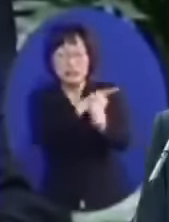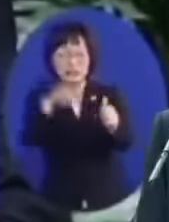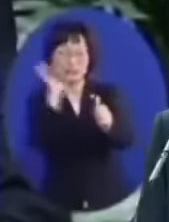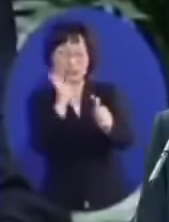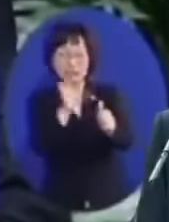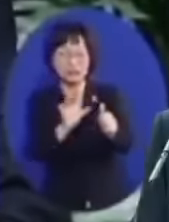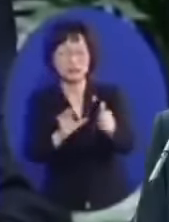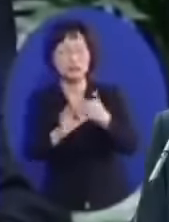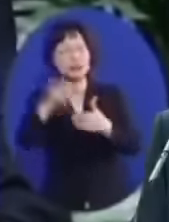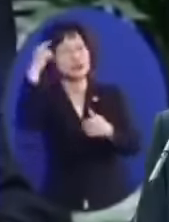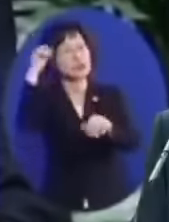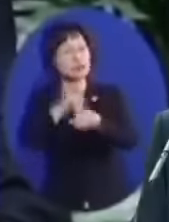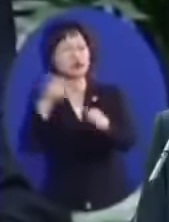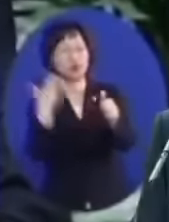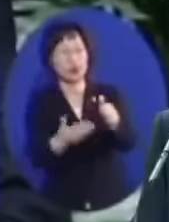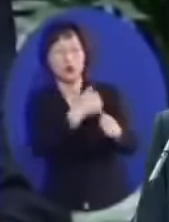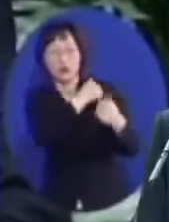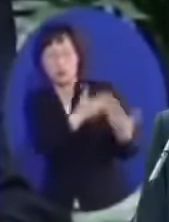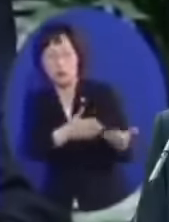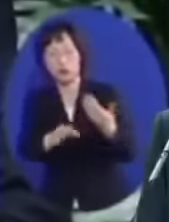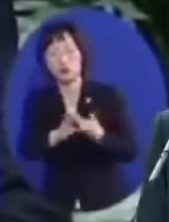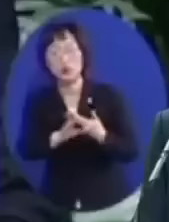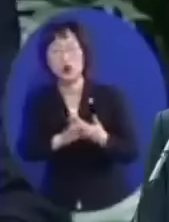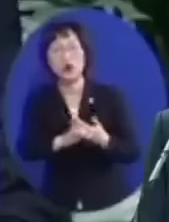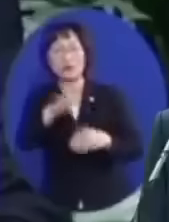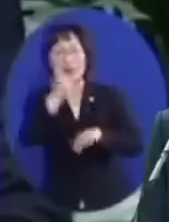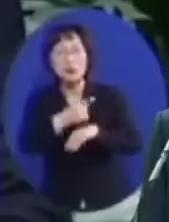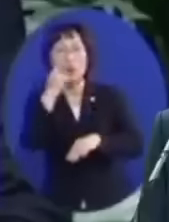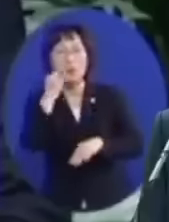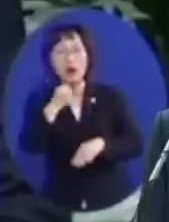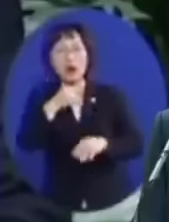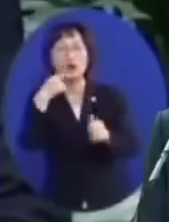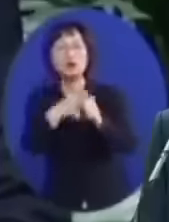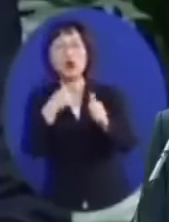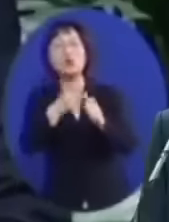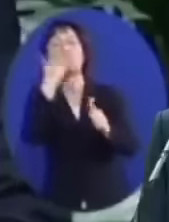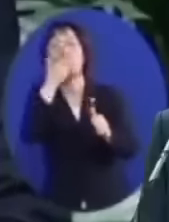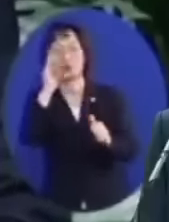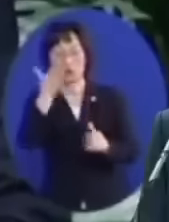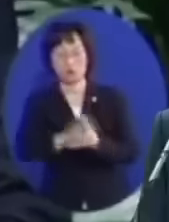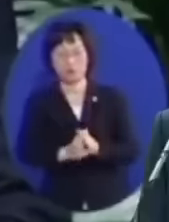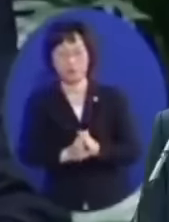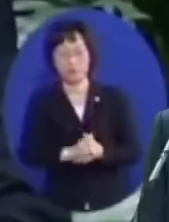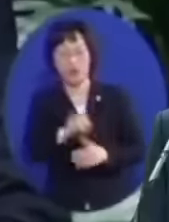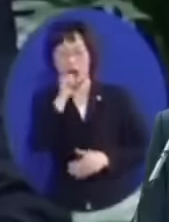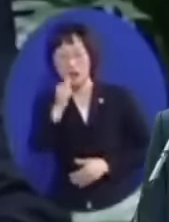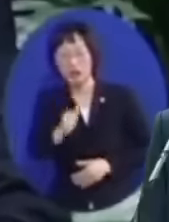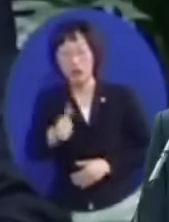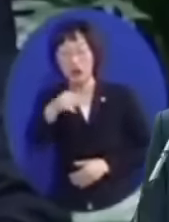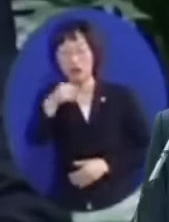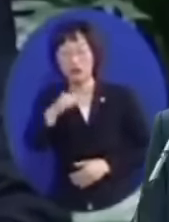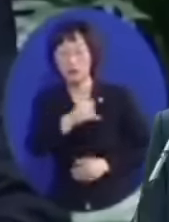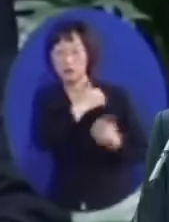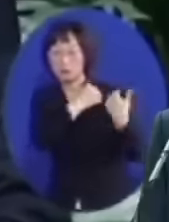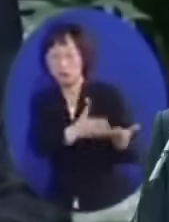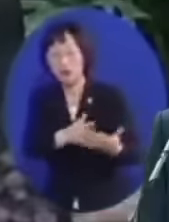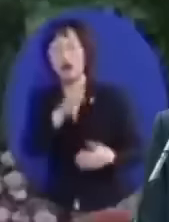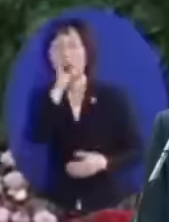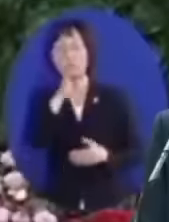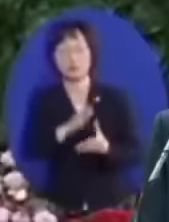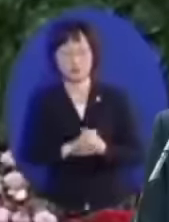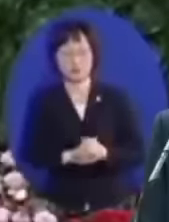임의로 행하게 버려둔 자식은 의미를 욕되게 하느니라. 절대로 자식 교육에 그냥 임의로 내버려두면 안 되는